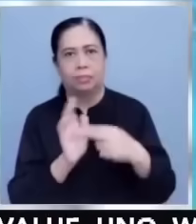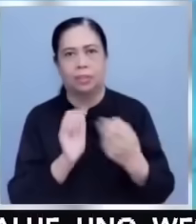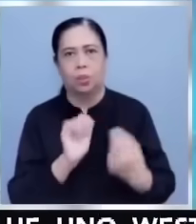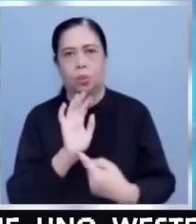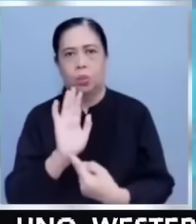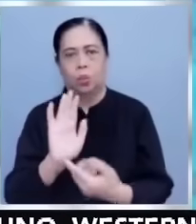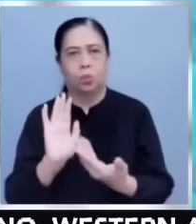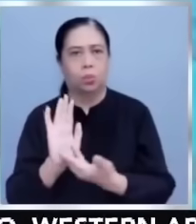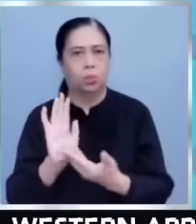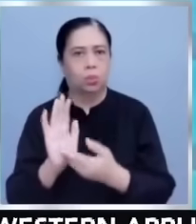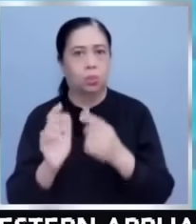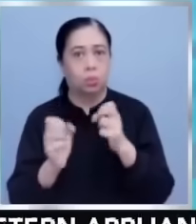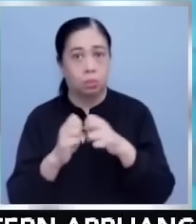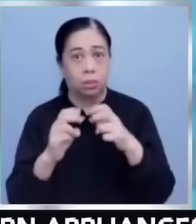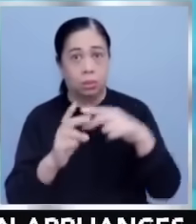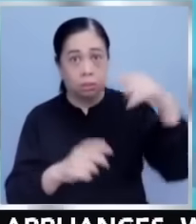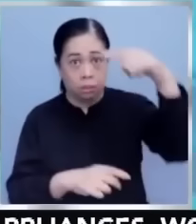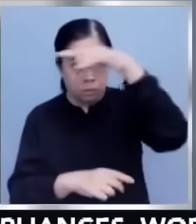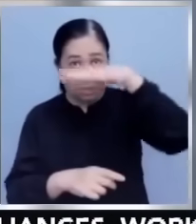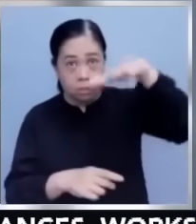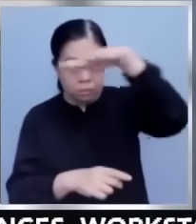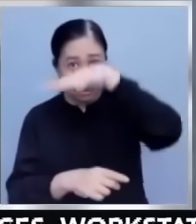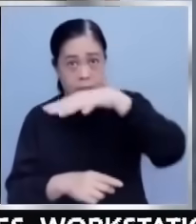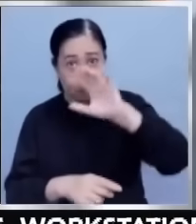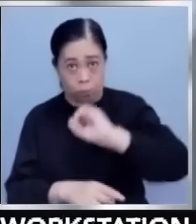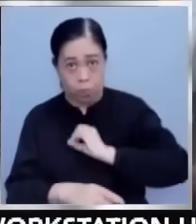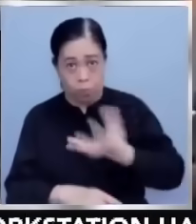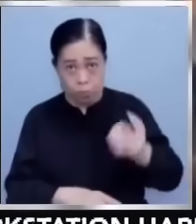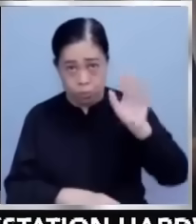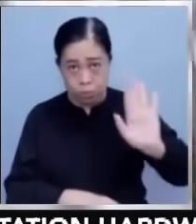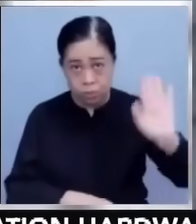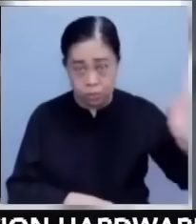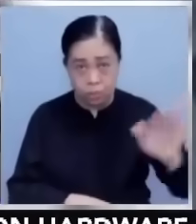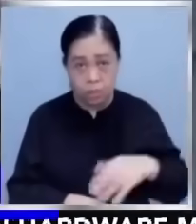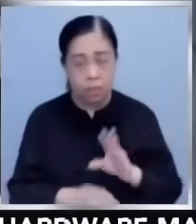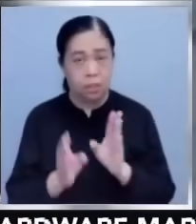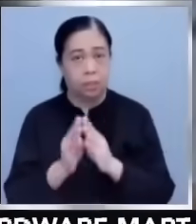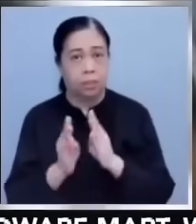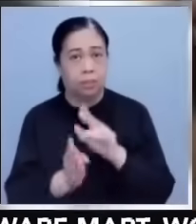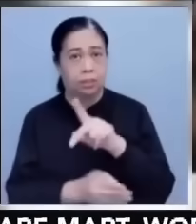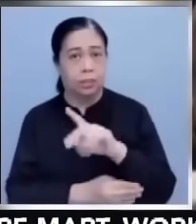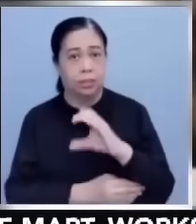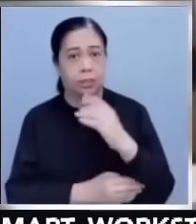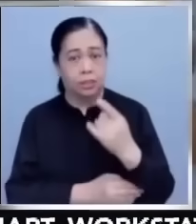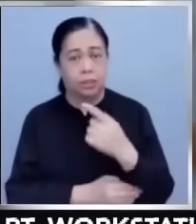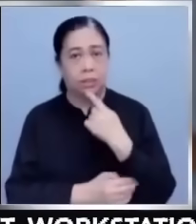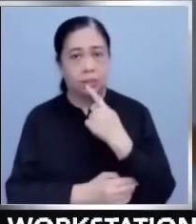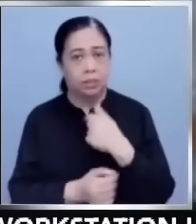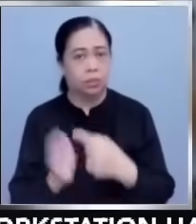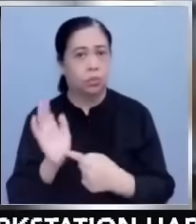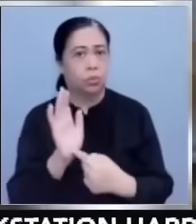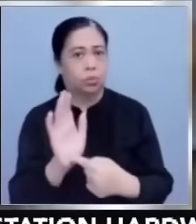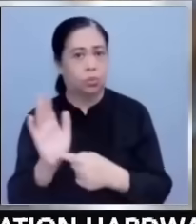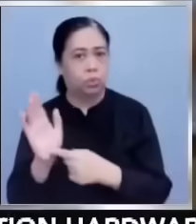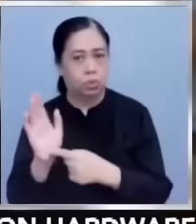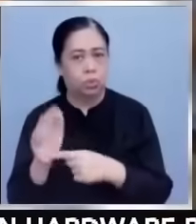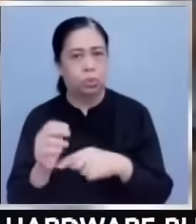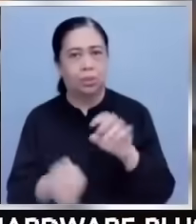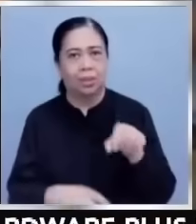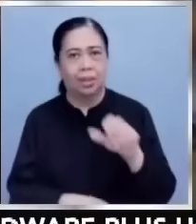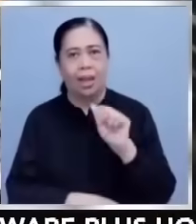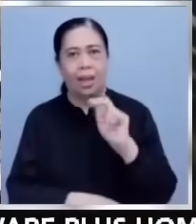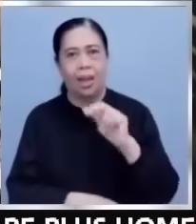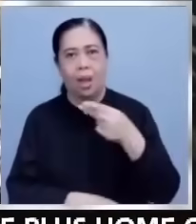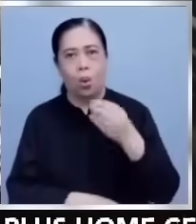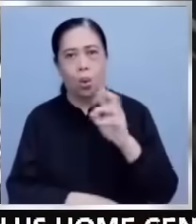na pati ang himpapawid ng Scarborough ay kanila. Sa press conference ng PCG, kung saan ipinakita ang angkla ng pinutol na harang na boya ng